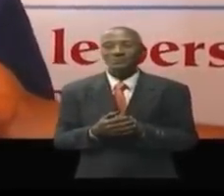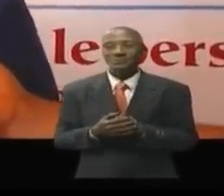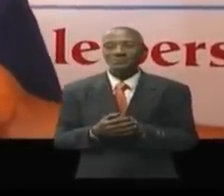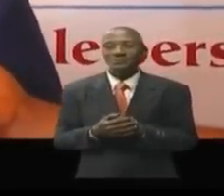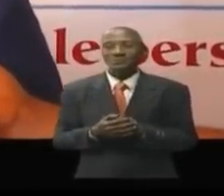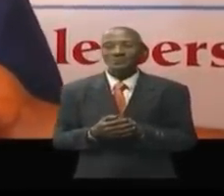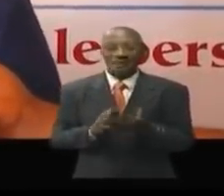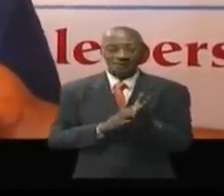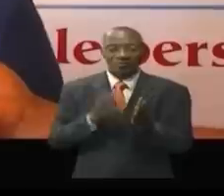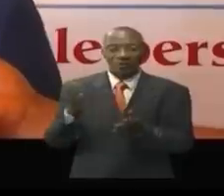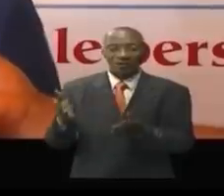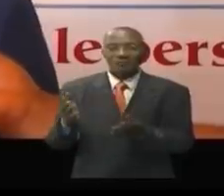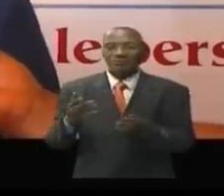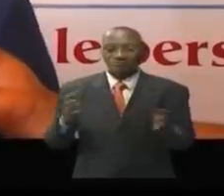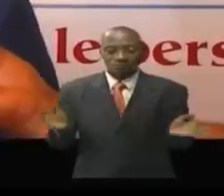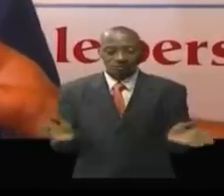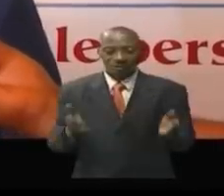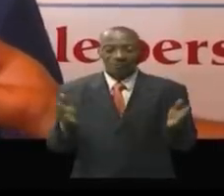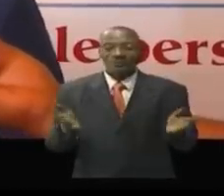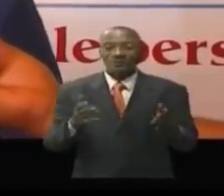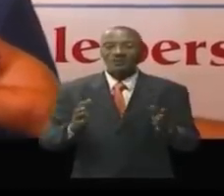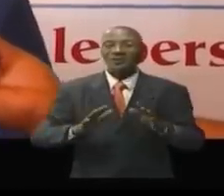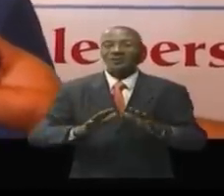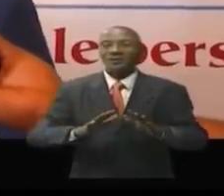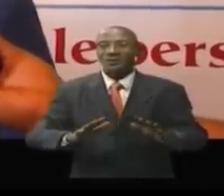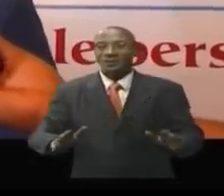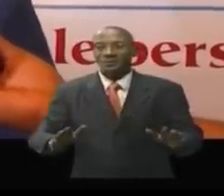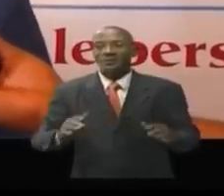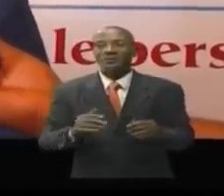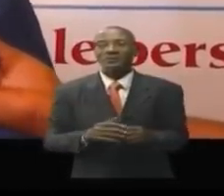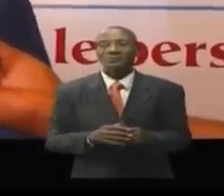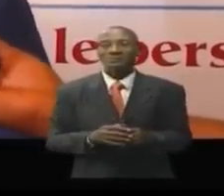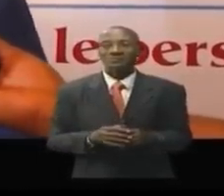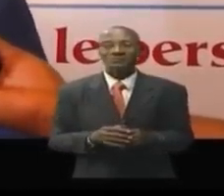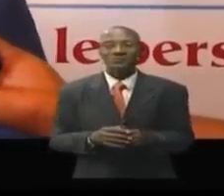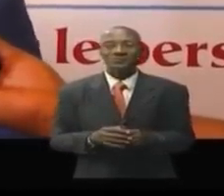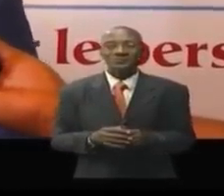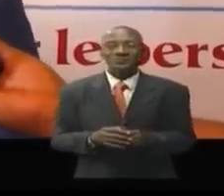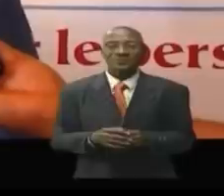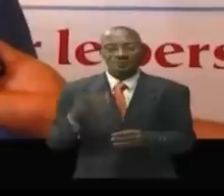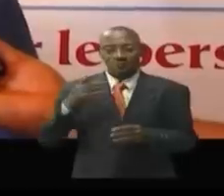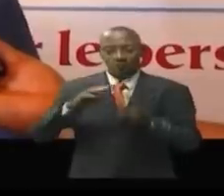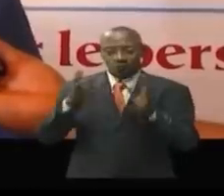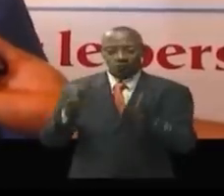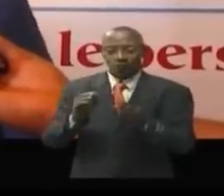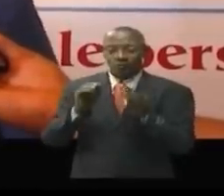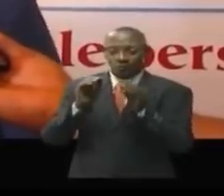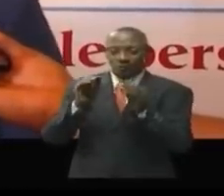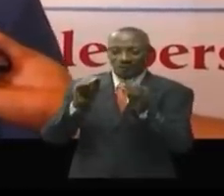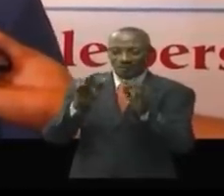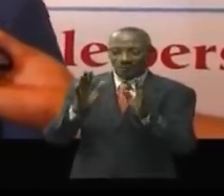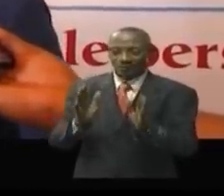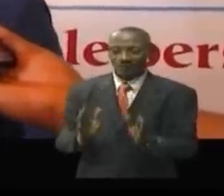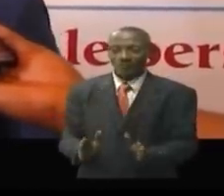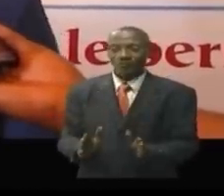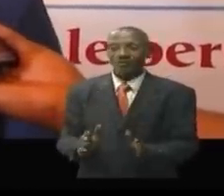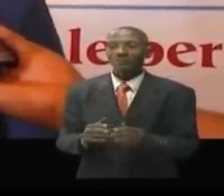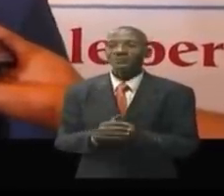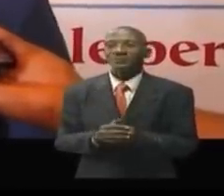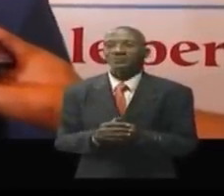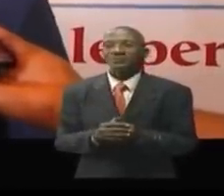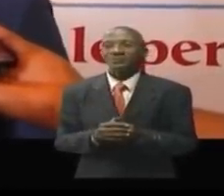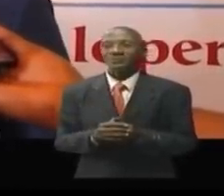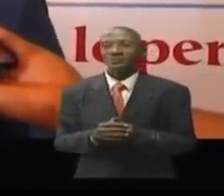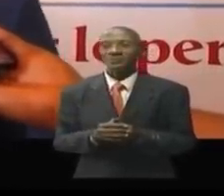renforcer les capacités des cadres professeurs de FEAC ainsi que des